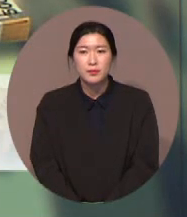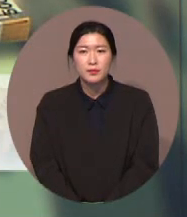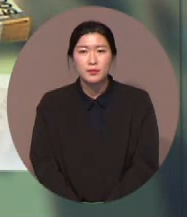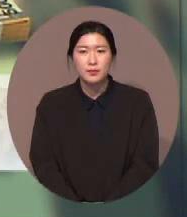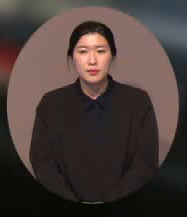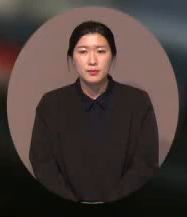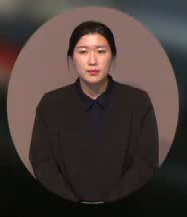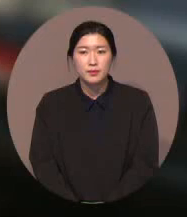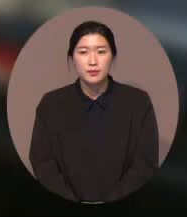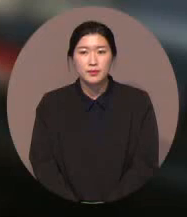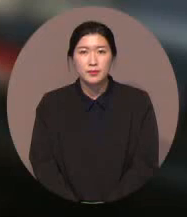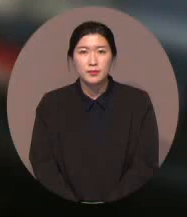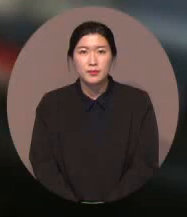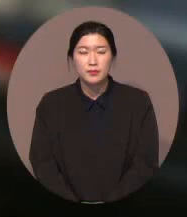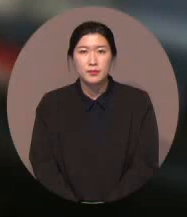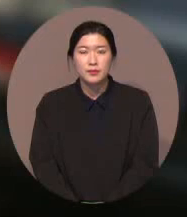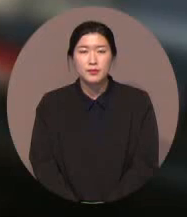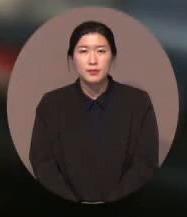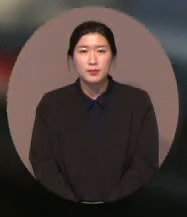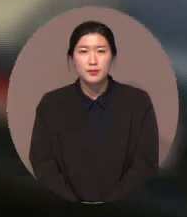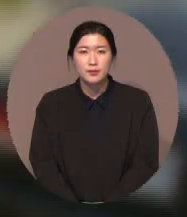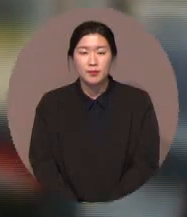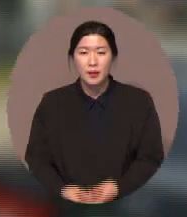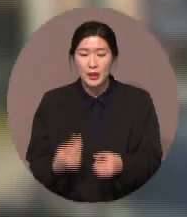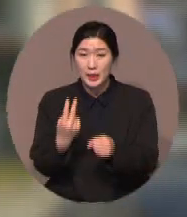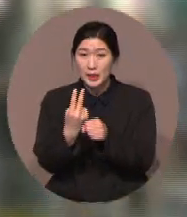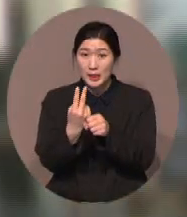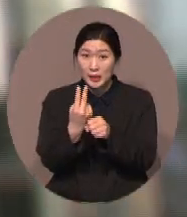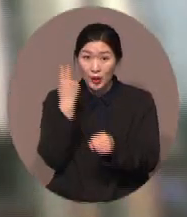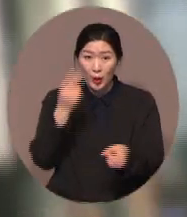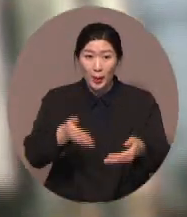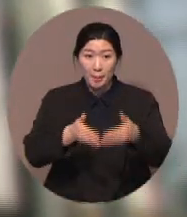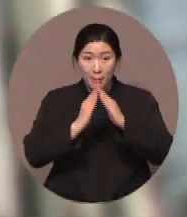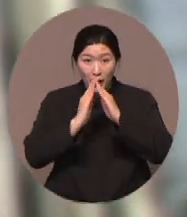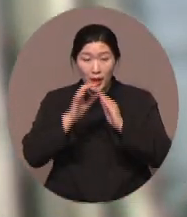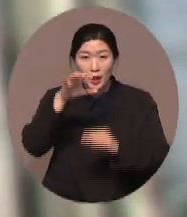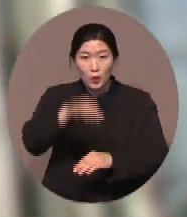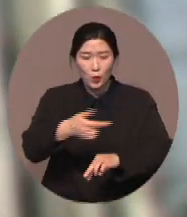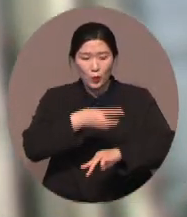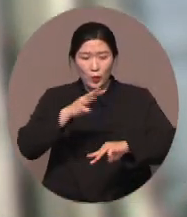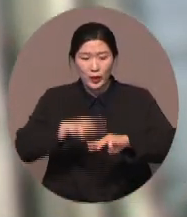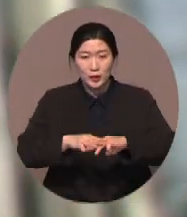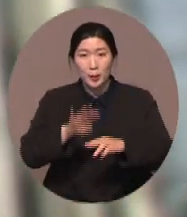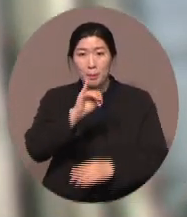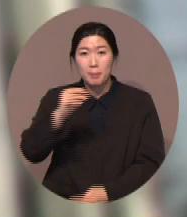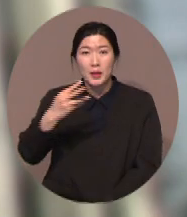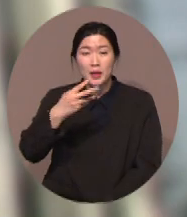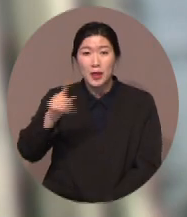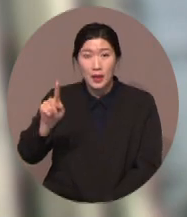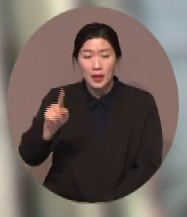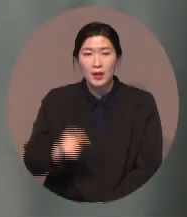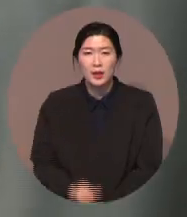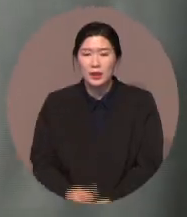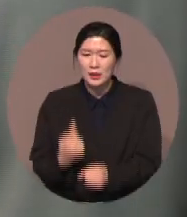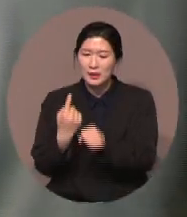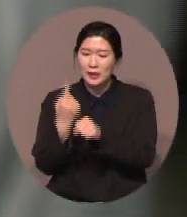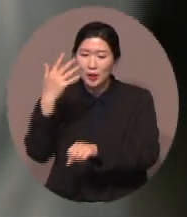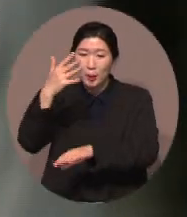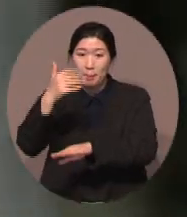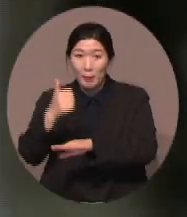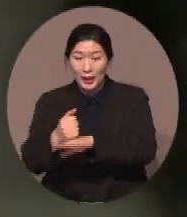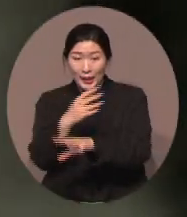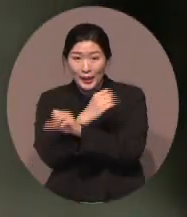기자입니다 2년 반전에 지어진 대전의 한 신축 다가구주택 지난해 말